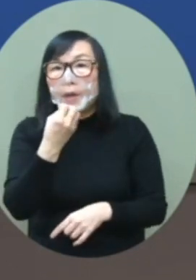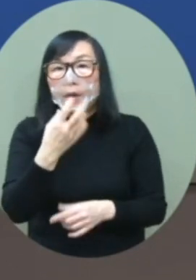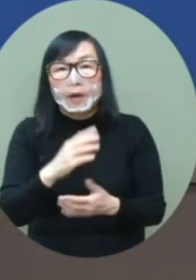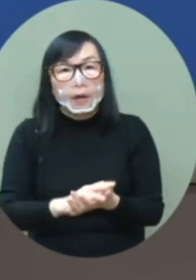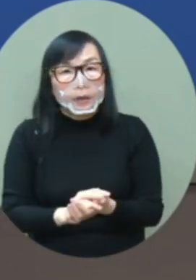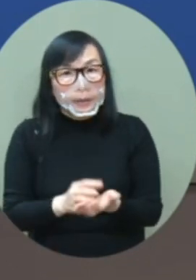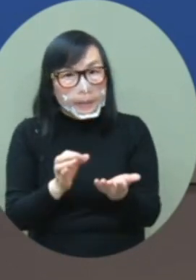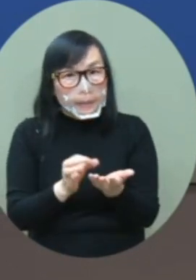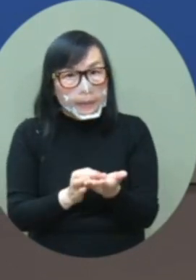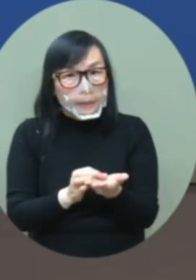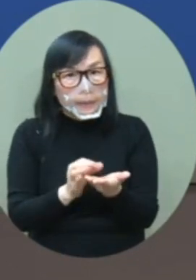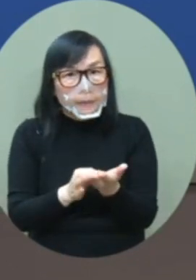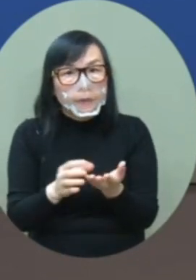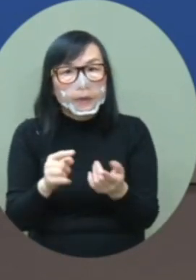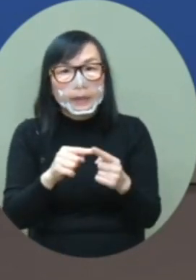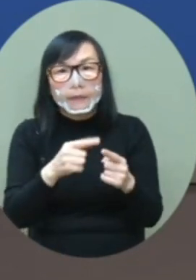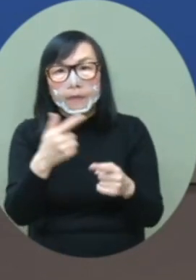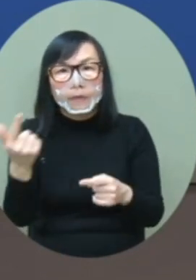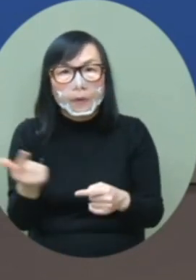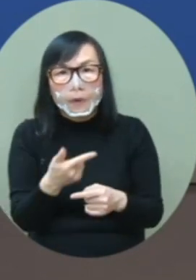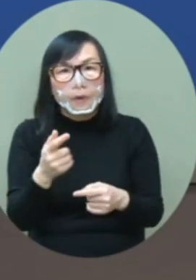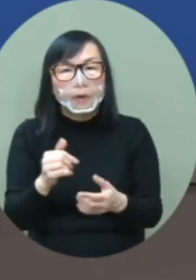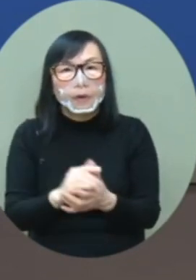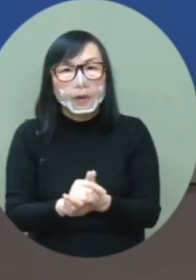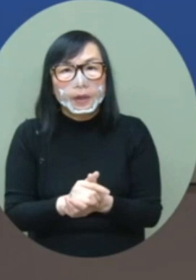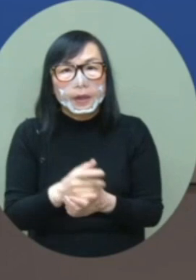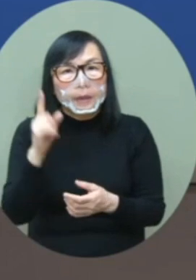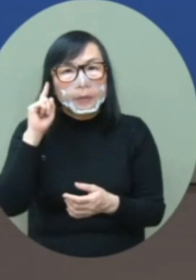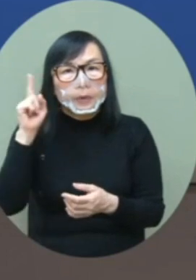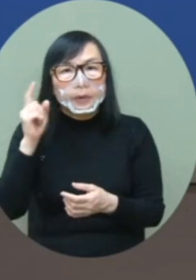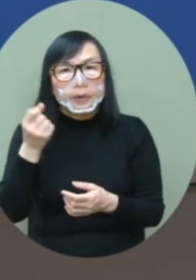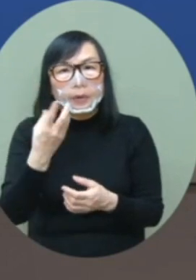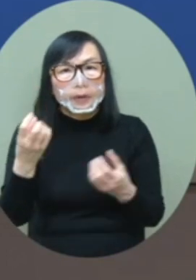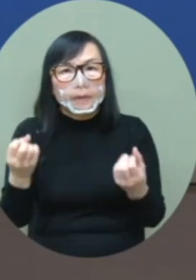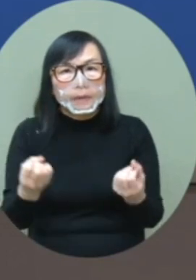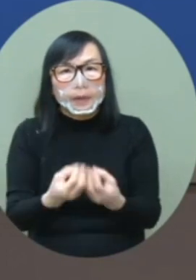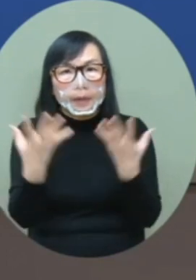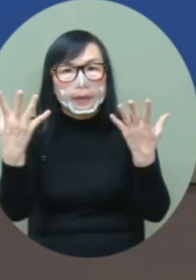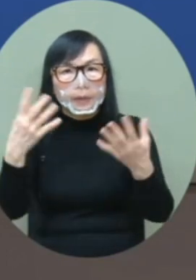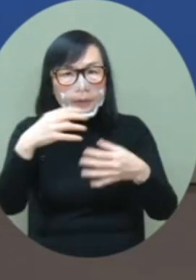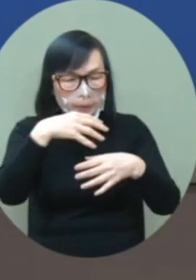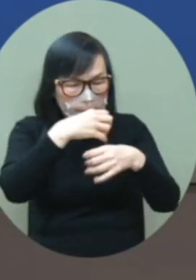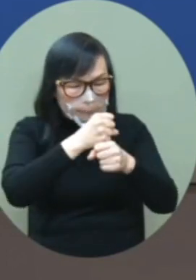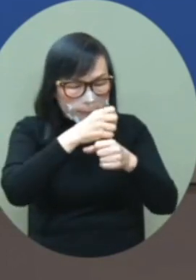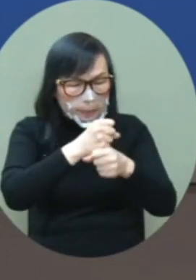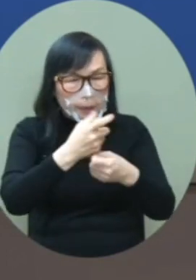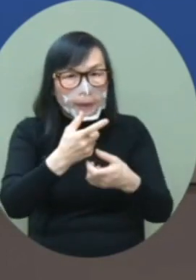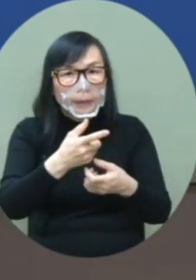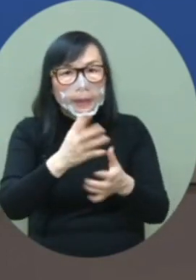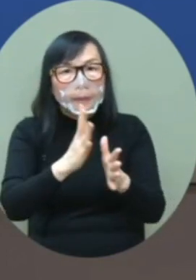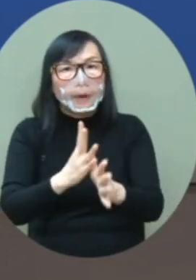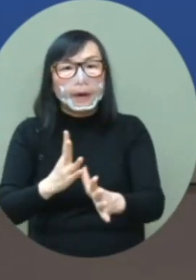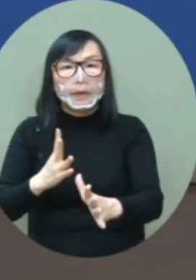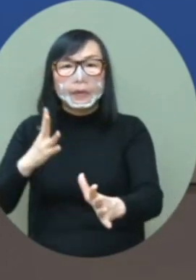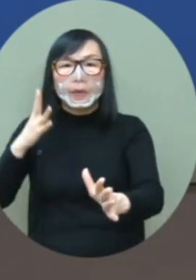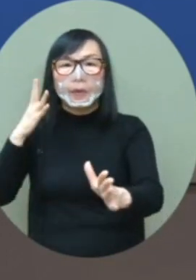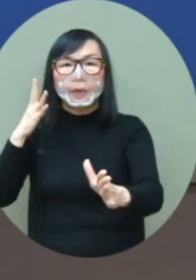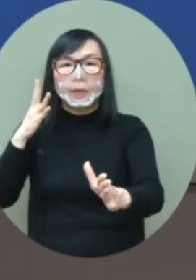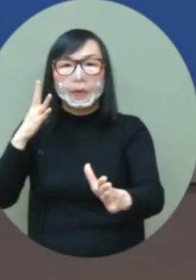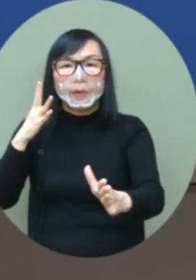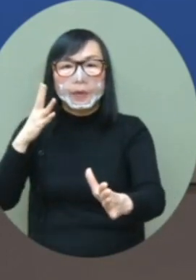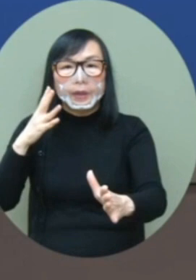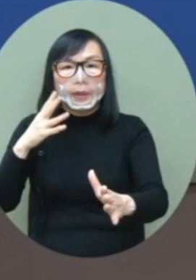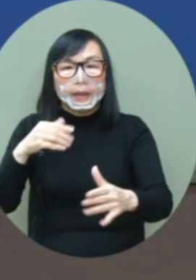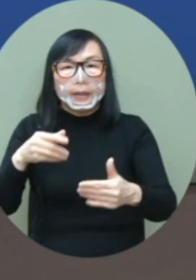個地方的稠密，每一次亦都會出現大型的檢測，亦都是有排隊，引